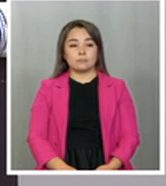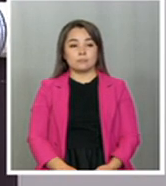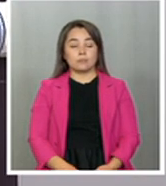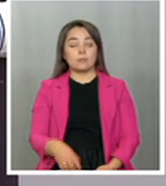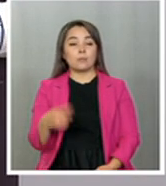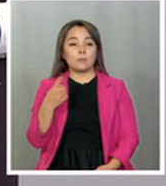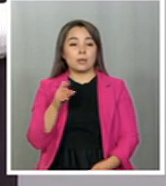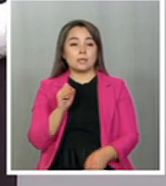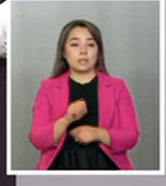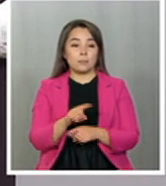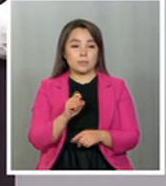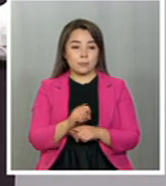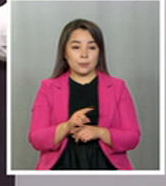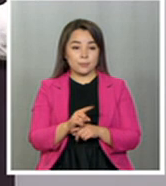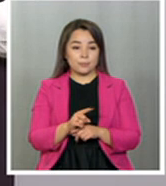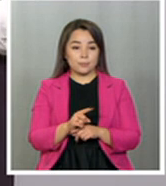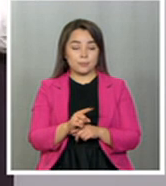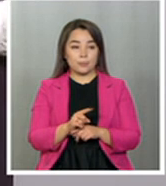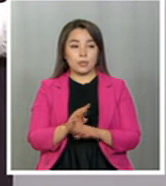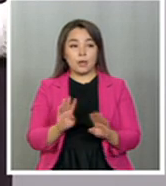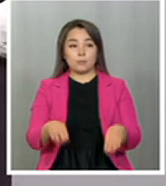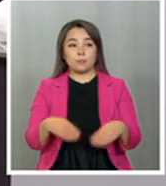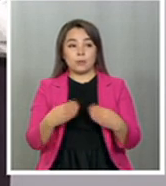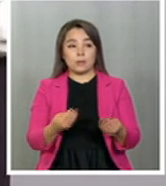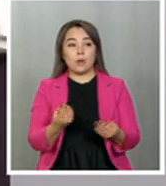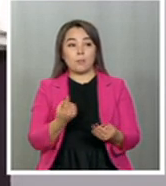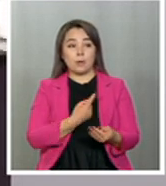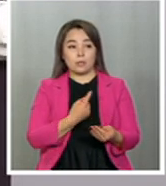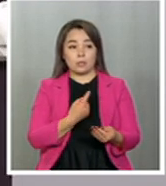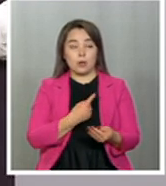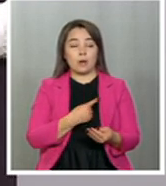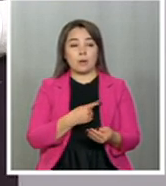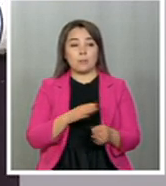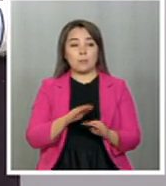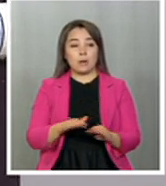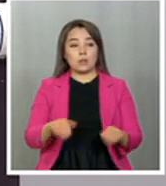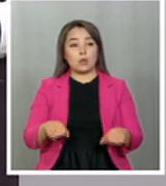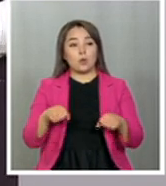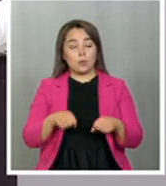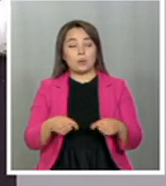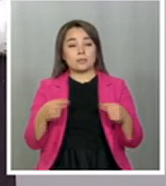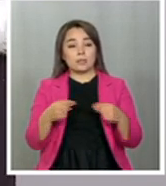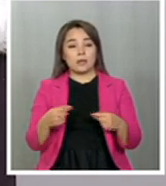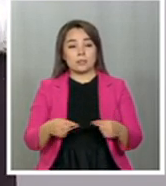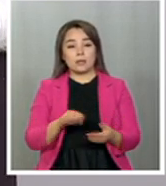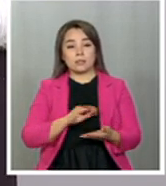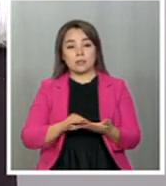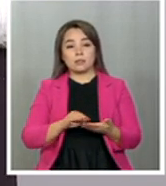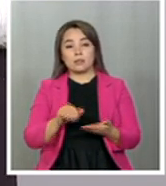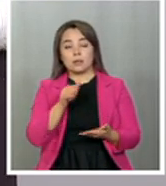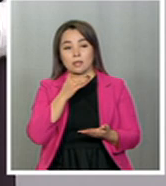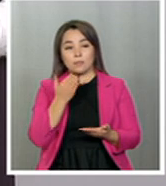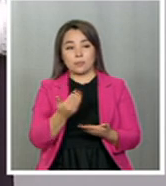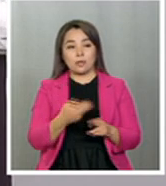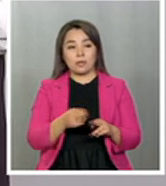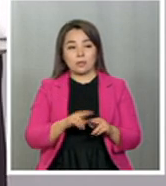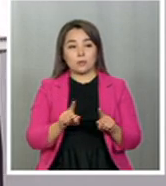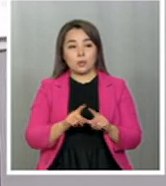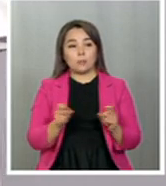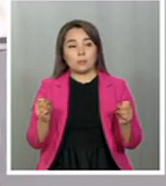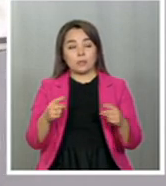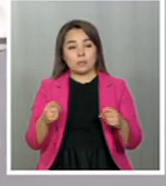Бірінші тапсырма. Берілген монолог пен бала құқығын сәйкестендіріңіз. Монологты бірге